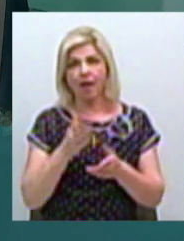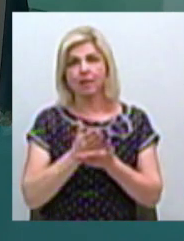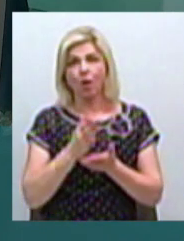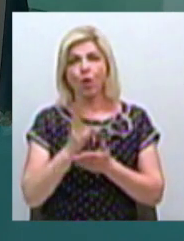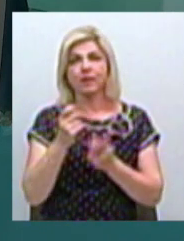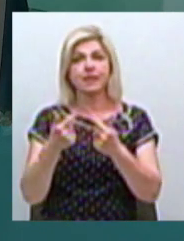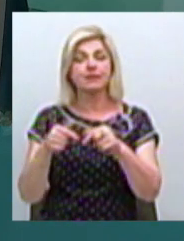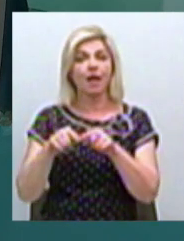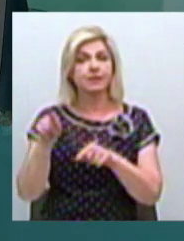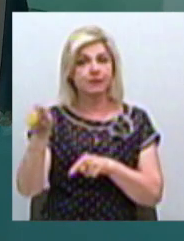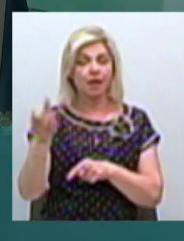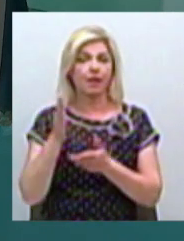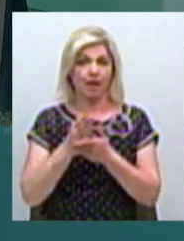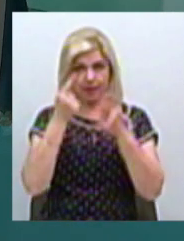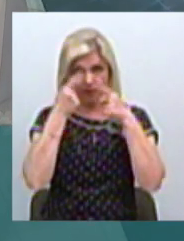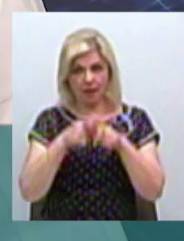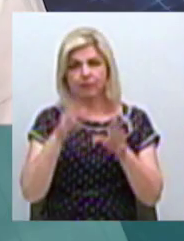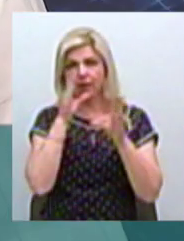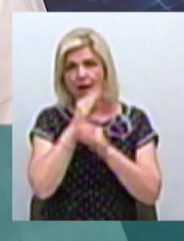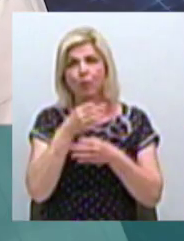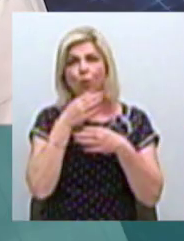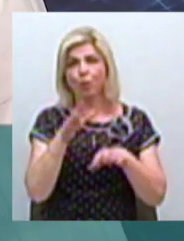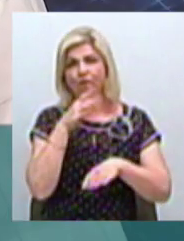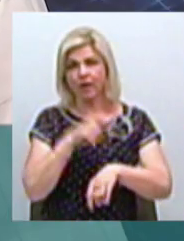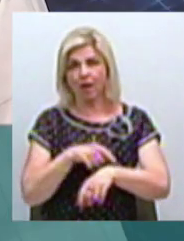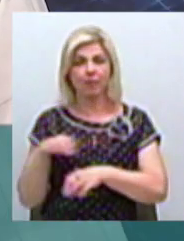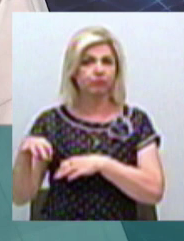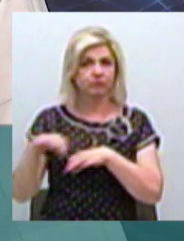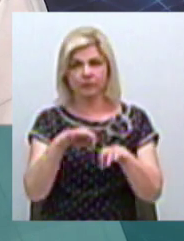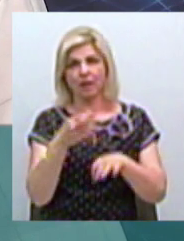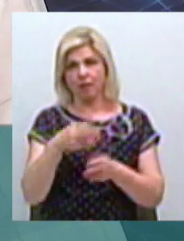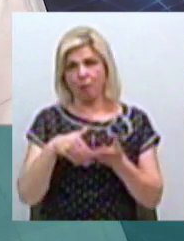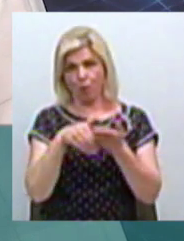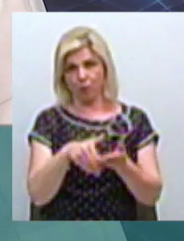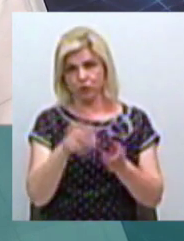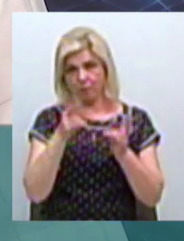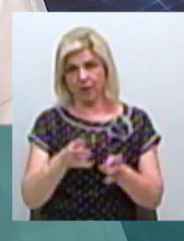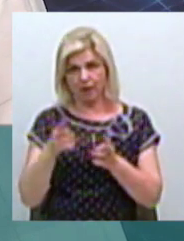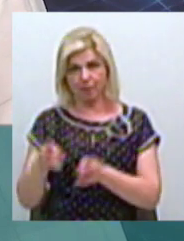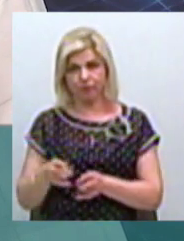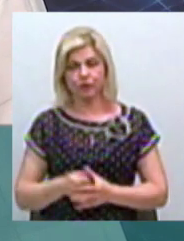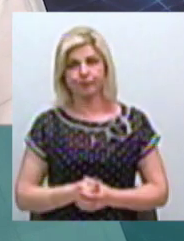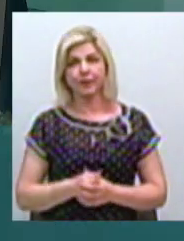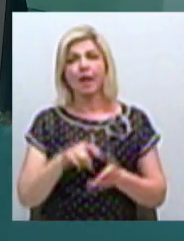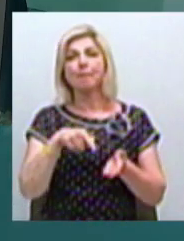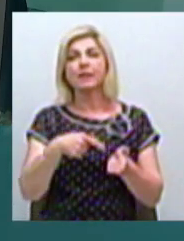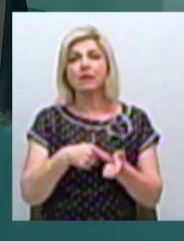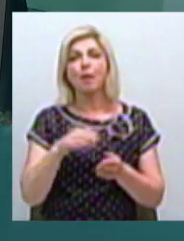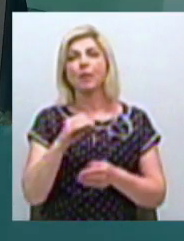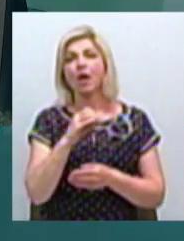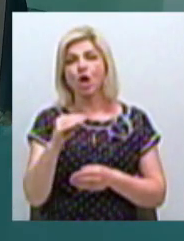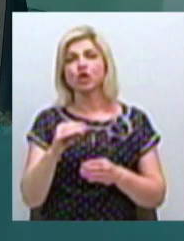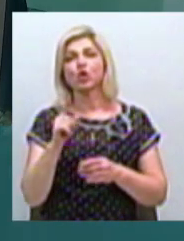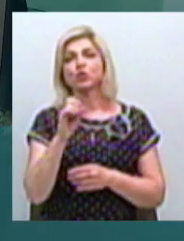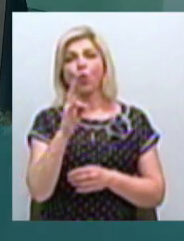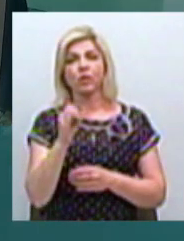с техникой, способно выйти в любую минуту для оказания помощи потерпевшим. Тобто міські пляжі і зони відпочинку